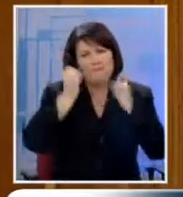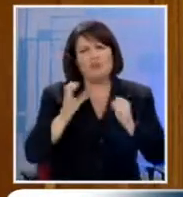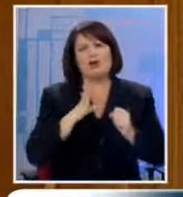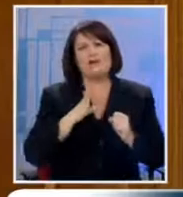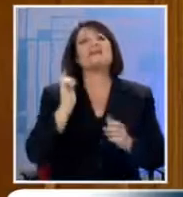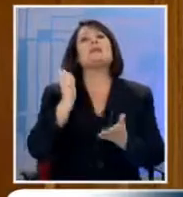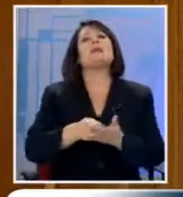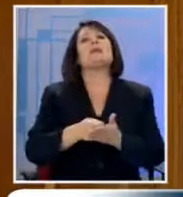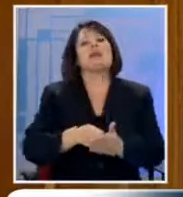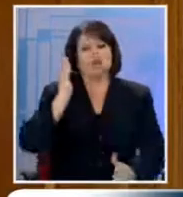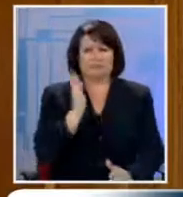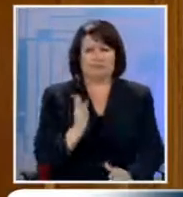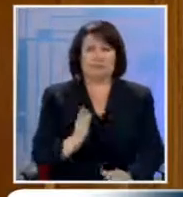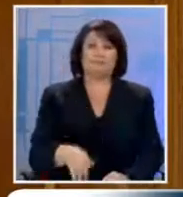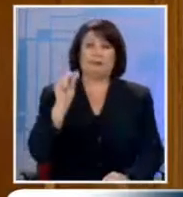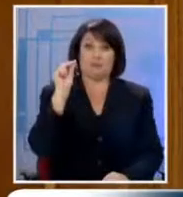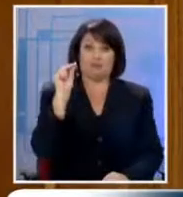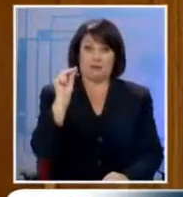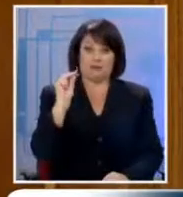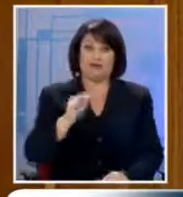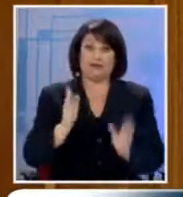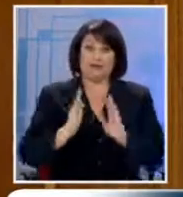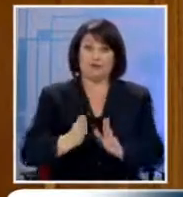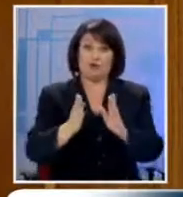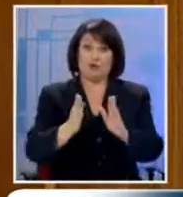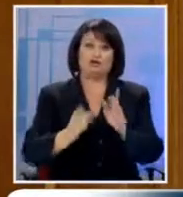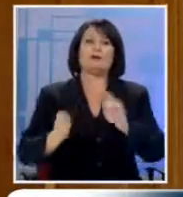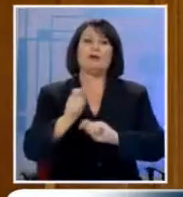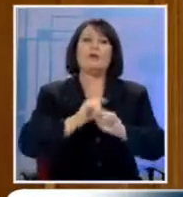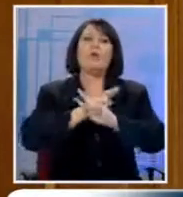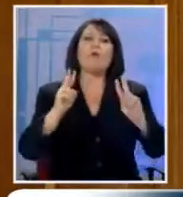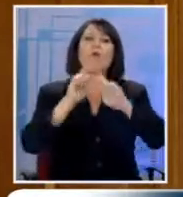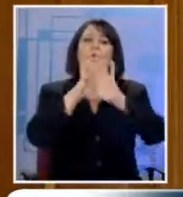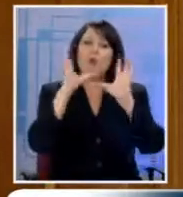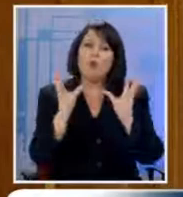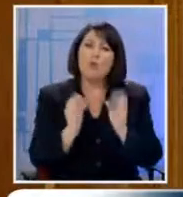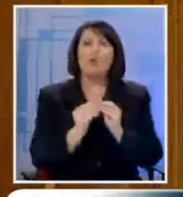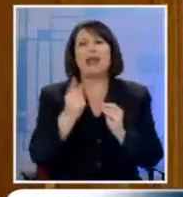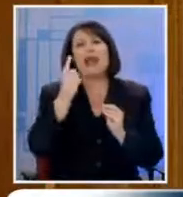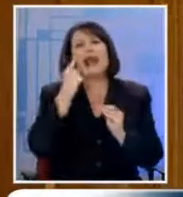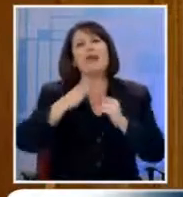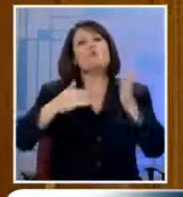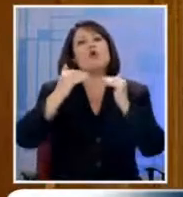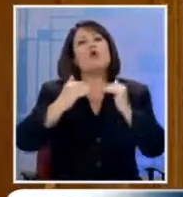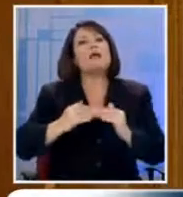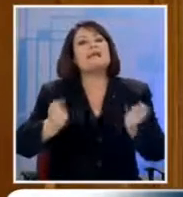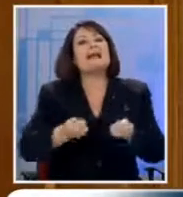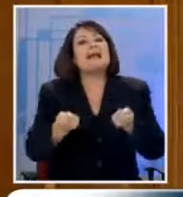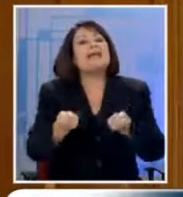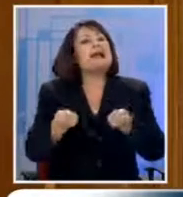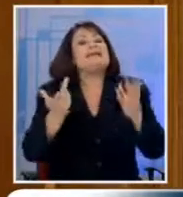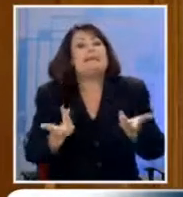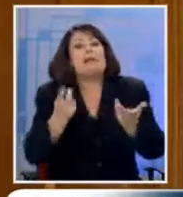αντιστάθηκαν. Δεσμευόμαστε να προχωρήσουμε στην εξυγίανση όλου του φάσματος παραγωγής των έργων υποδομής, στη